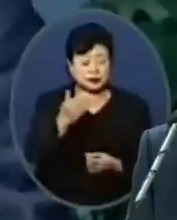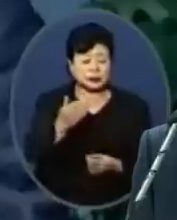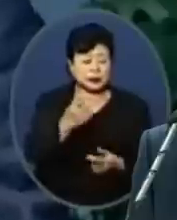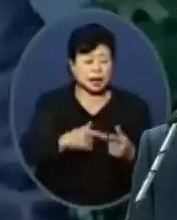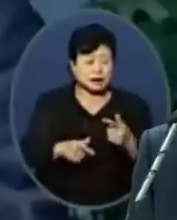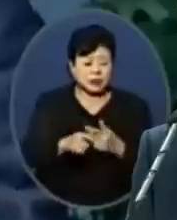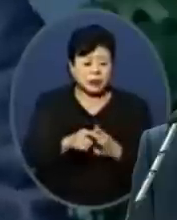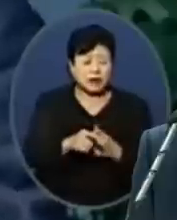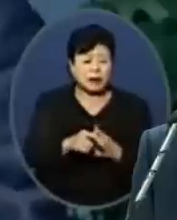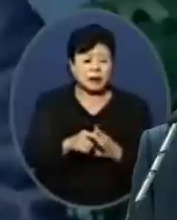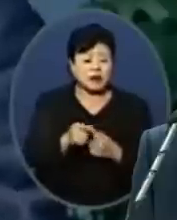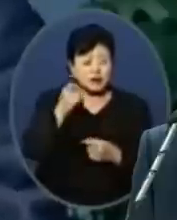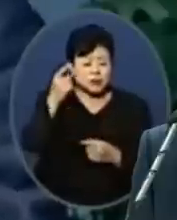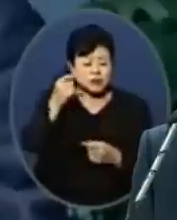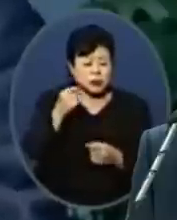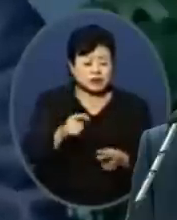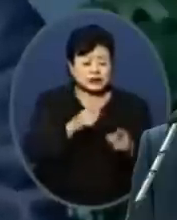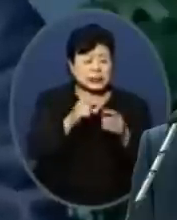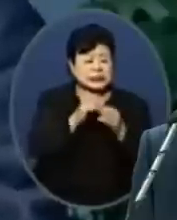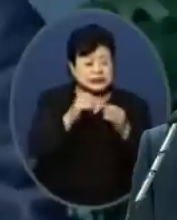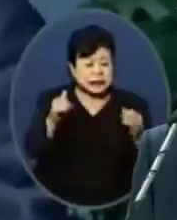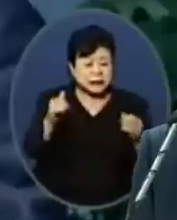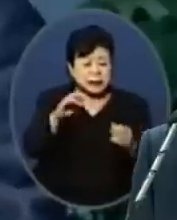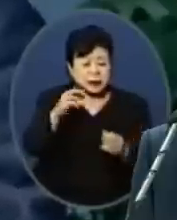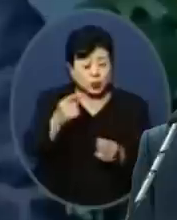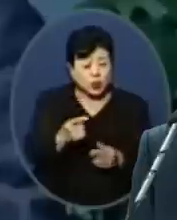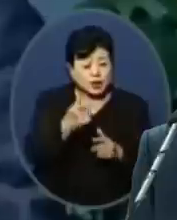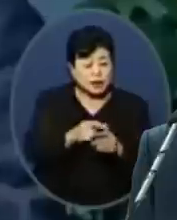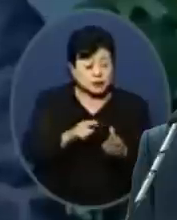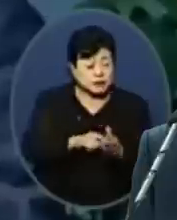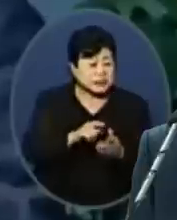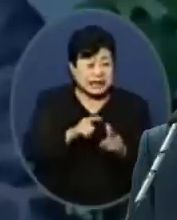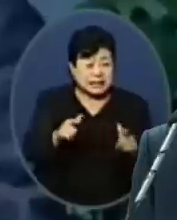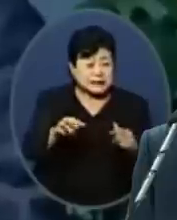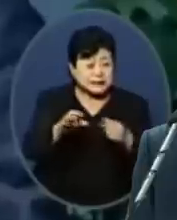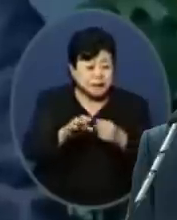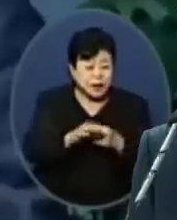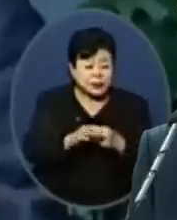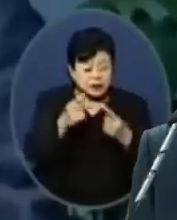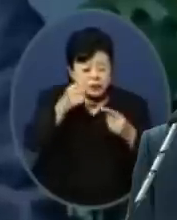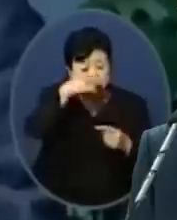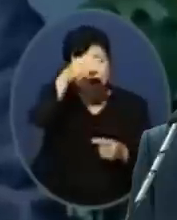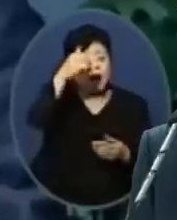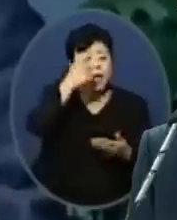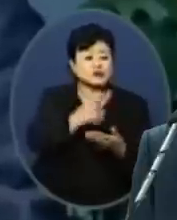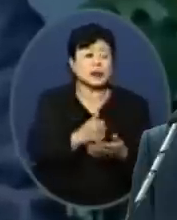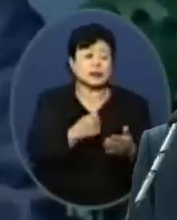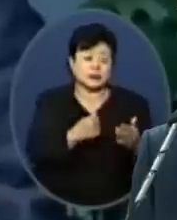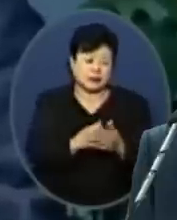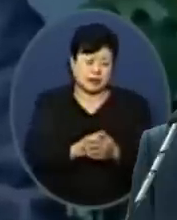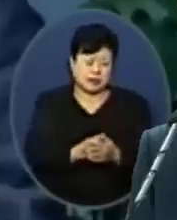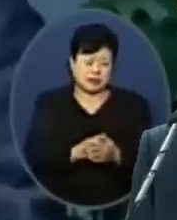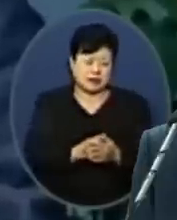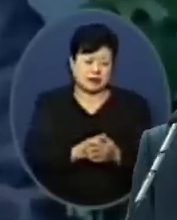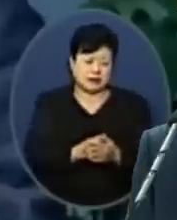여러분보다 훨씬 훌륭하게 살은 사람이라도 예수님을 믿지 아니하면 그 죄는